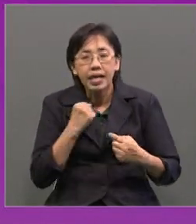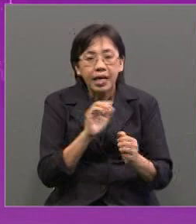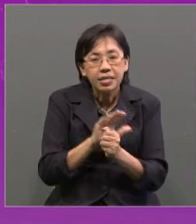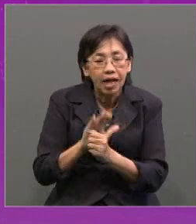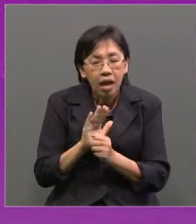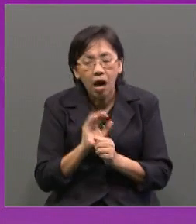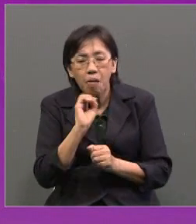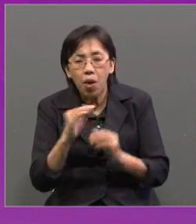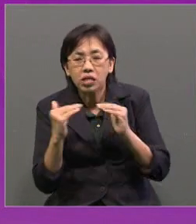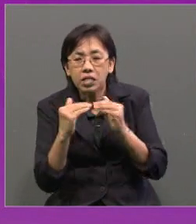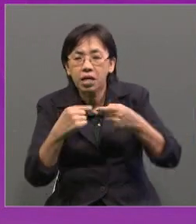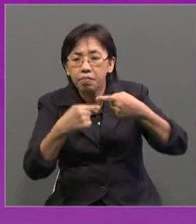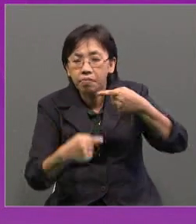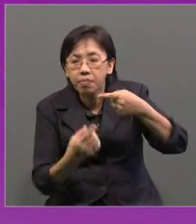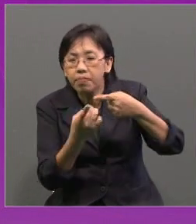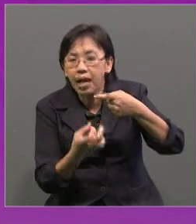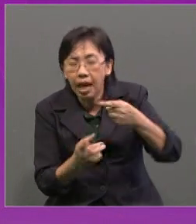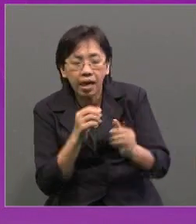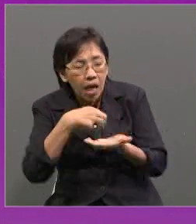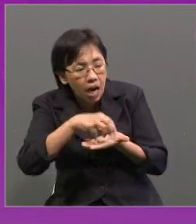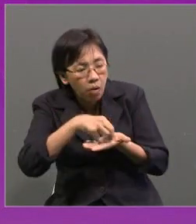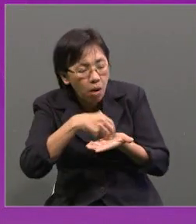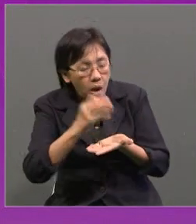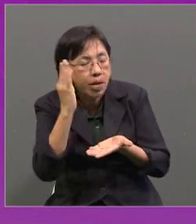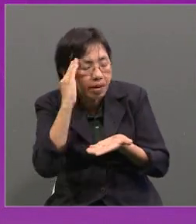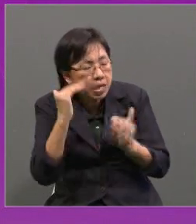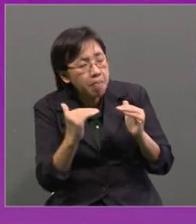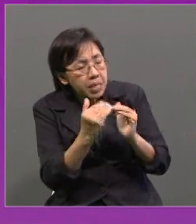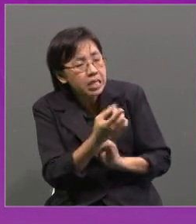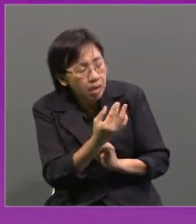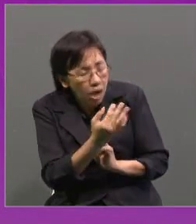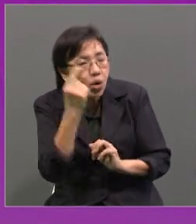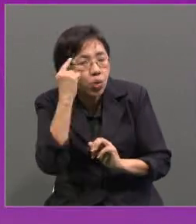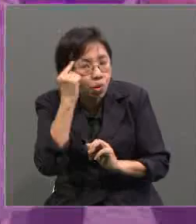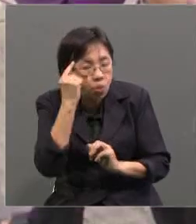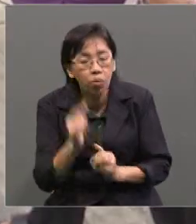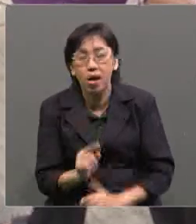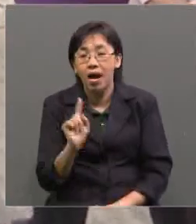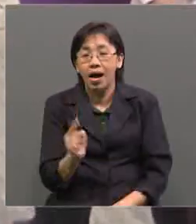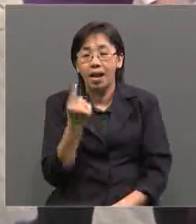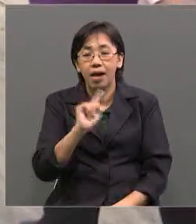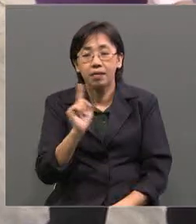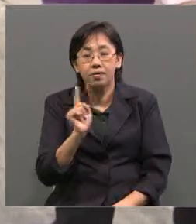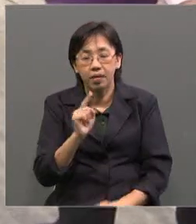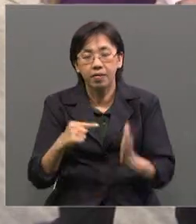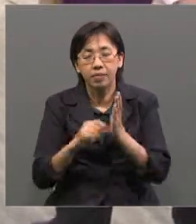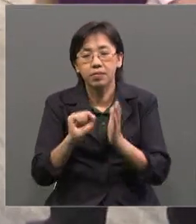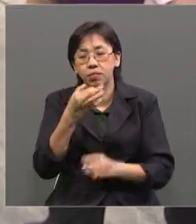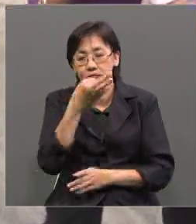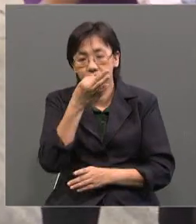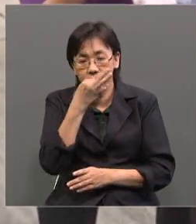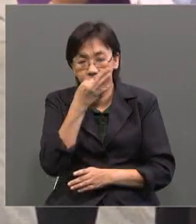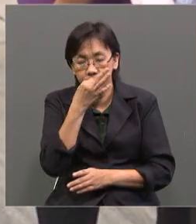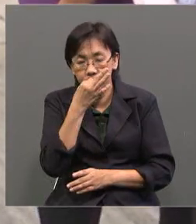แจ้งสิทธิประโยชน์ให้กับญาติพี่น้องของเขาได้รับทราบด้วยนะครับอย่างพื้นที่แรกเนี่ยเราจะพาไปดูที่จังหวัดสมุทรสาครครับ